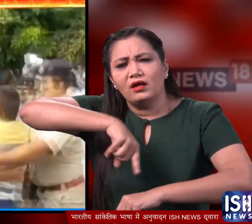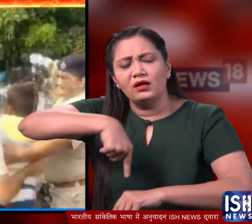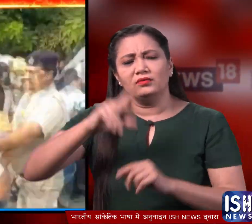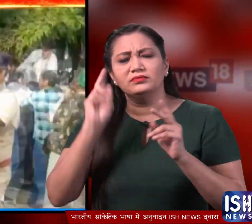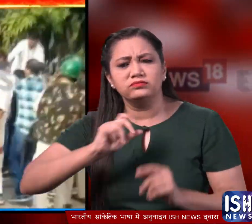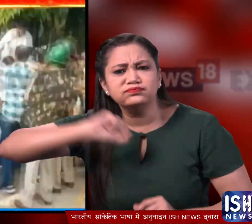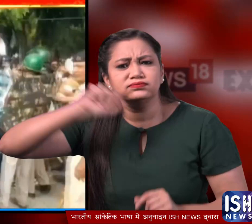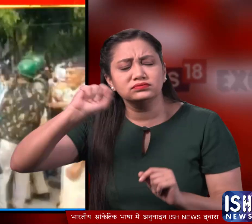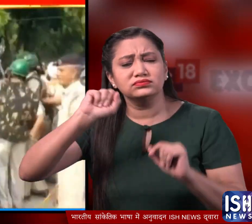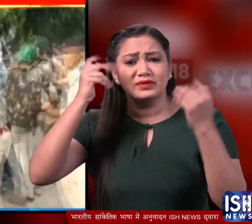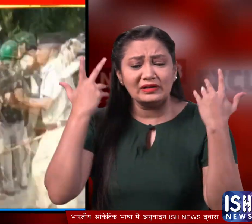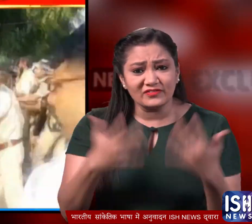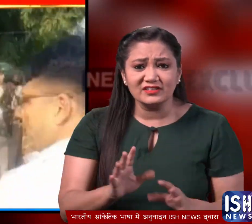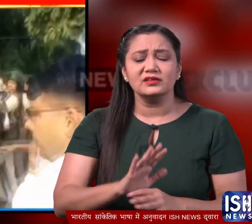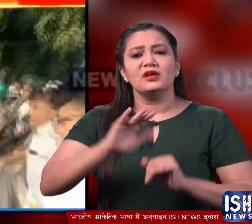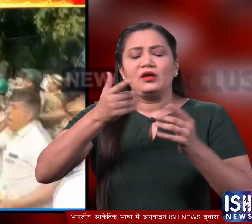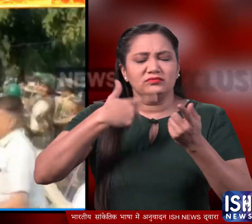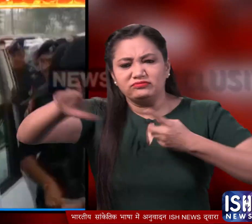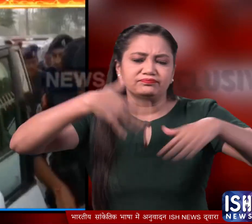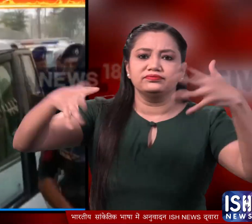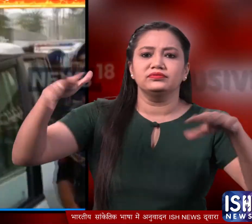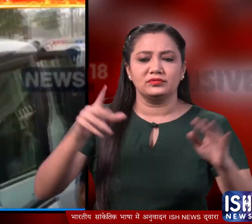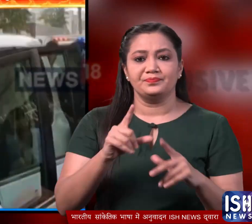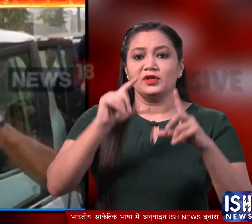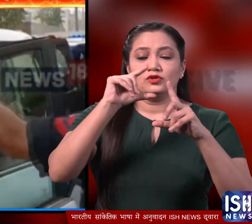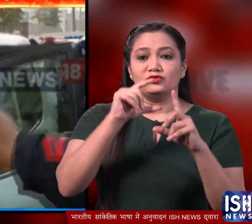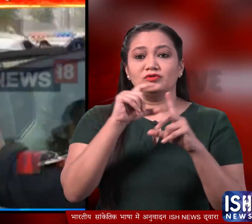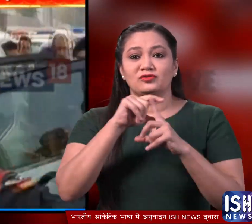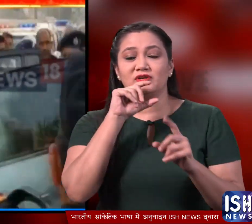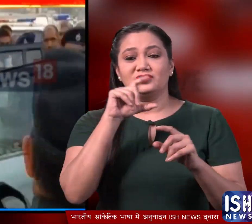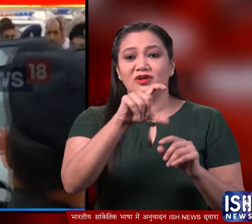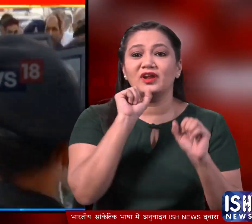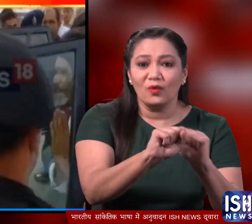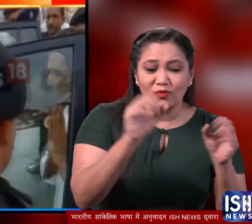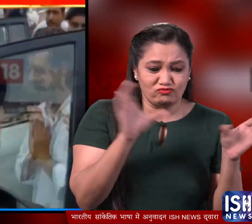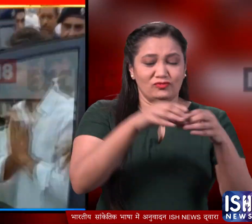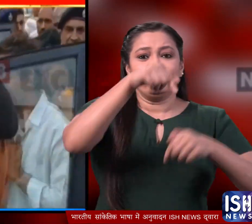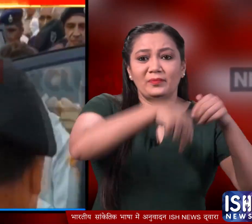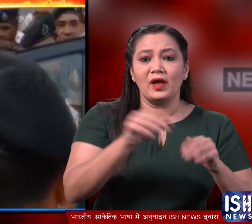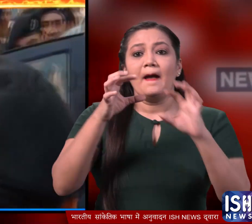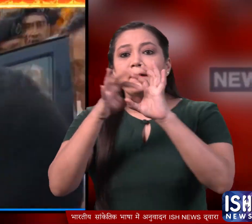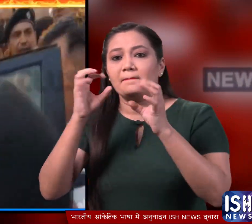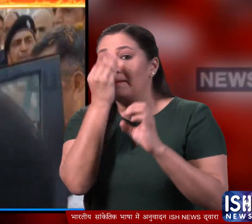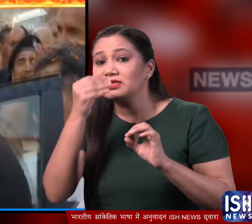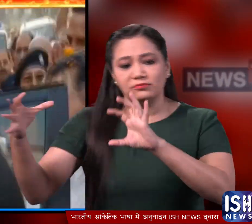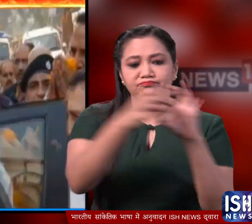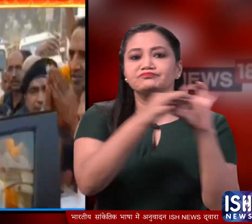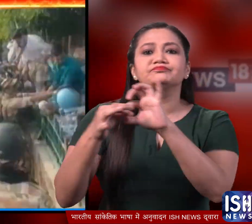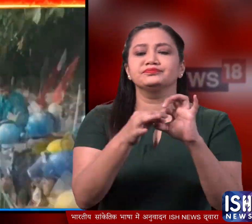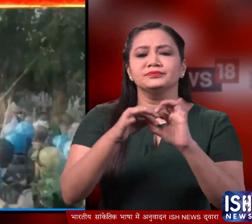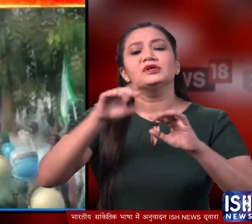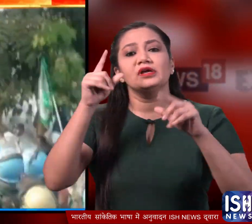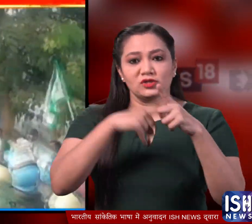چلتا رہا جس کے بعد پردرشن کر رہے کسانوں کو ہٹائے جا سکا دوشیان چوٹالا کی پارٹی کے ساتھ ہریانہ میں بی جے پی کا گڑ بندن ہے اس لیے